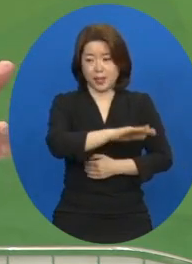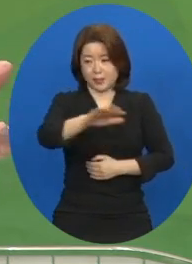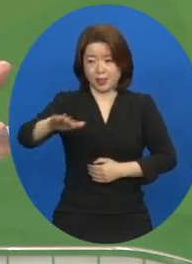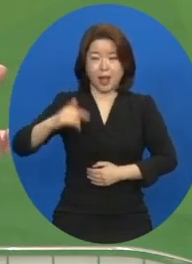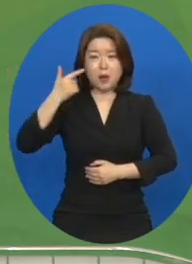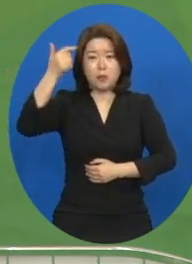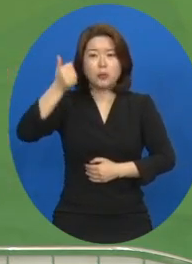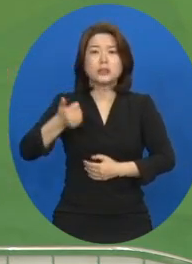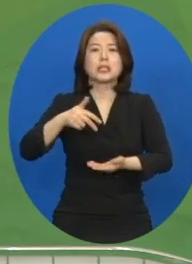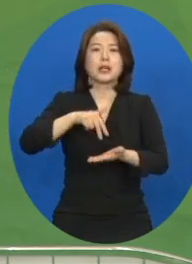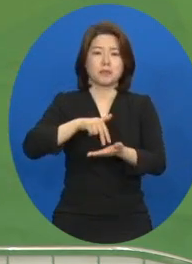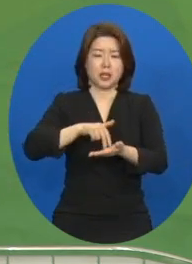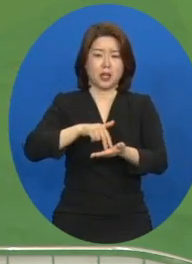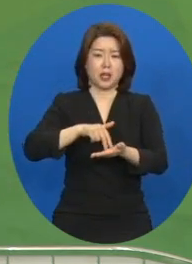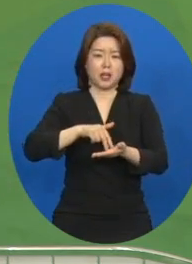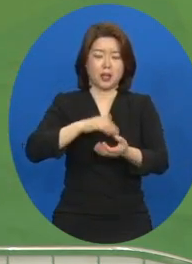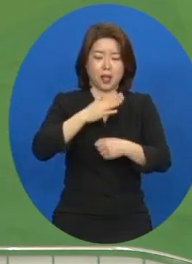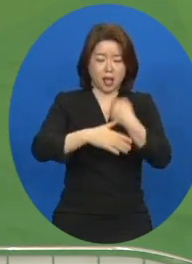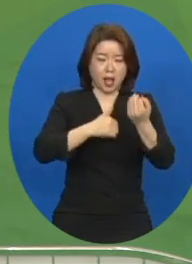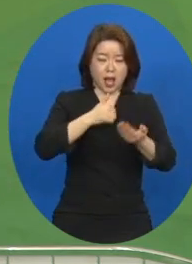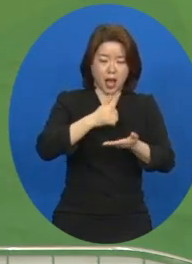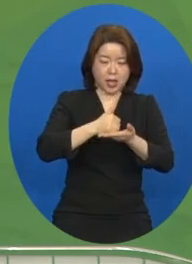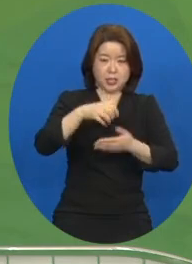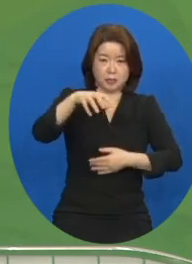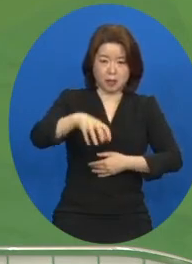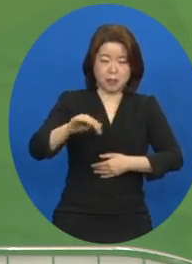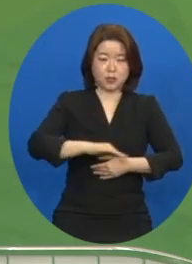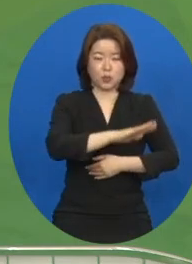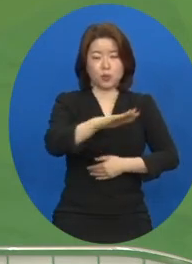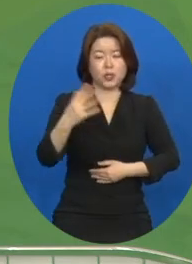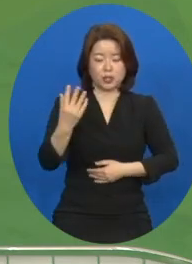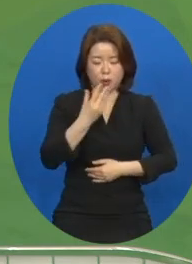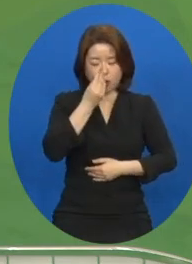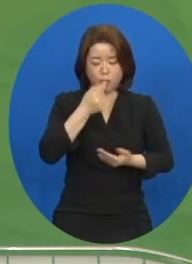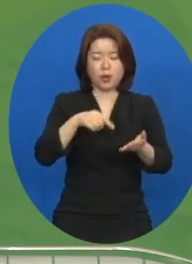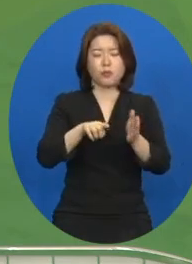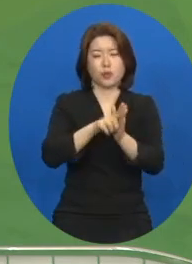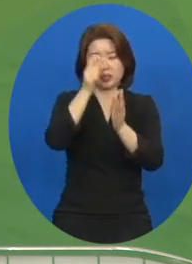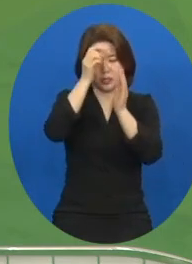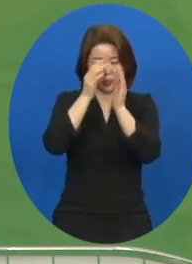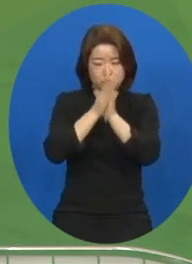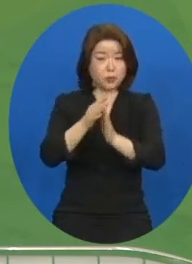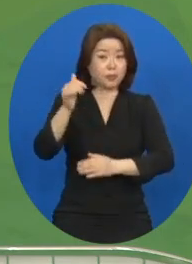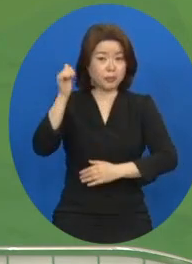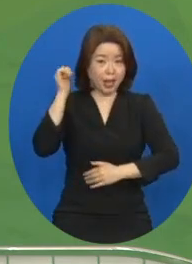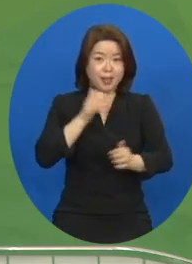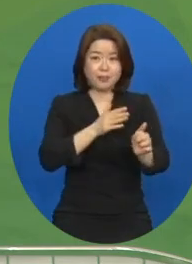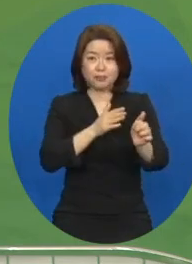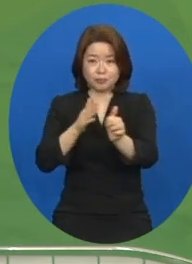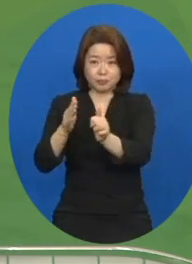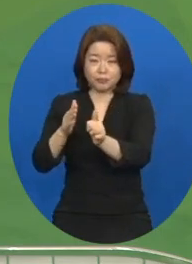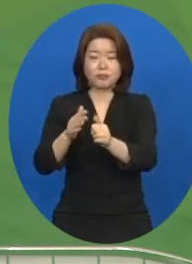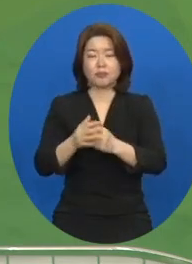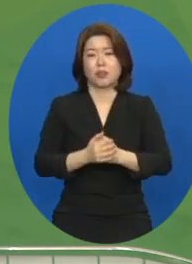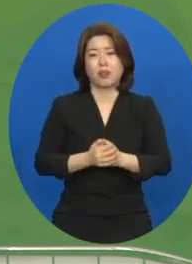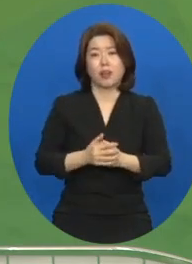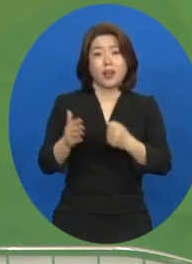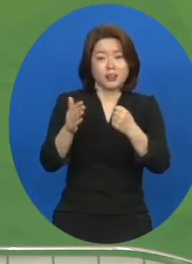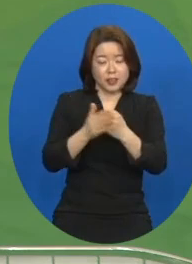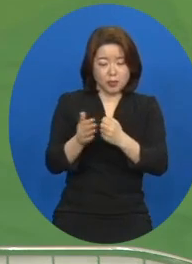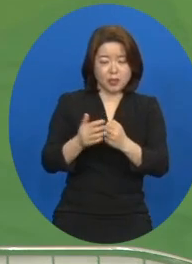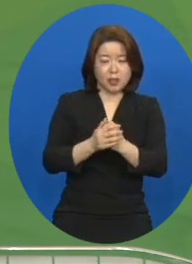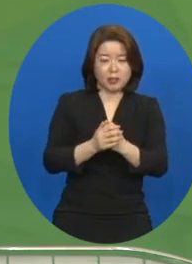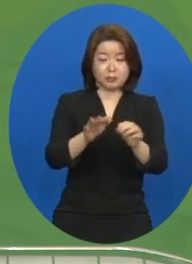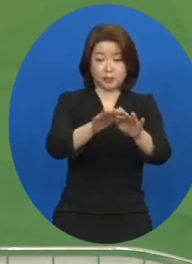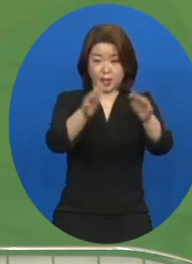목회자들인데 하나님 앞에서 우리의 거룩함을 위하여 기도합시다. 그래서 교육자들이 다 그